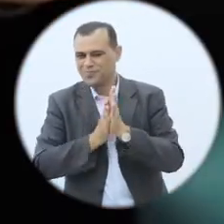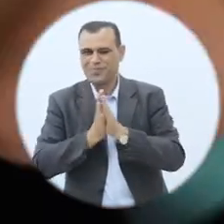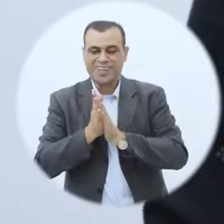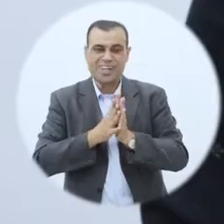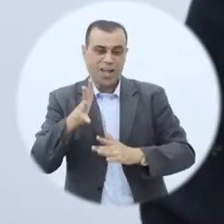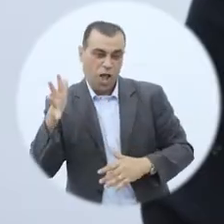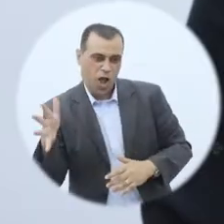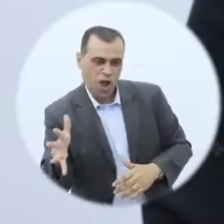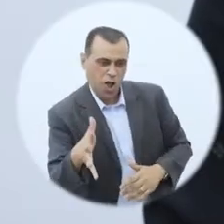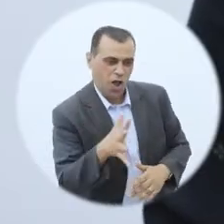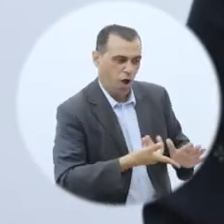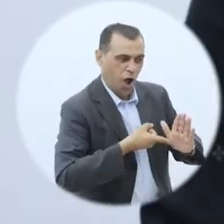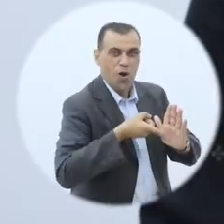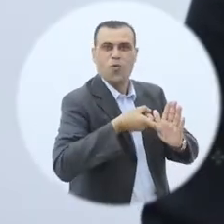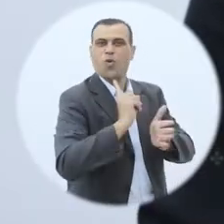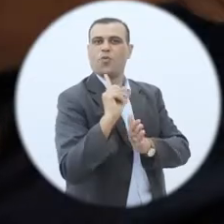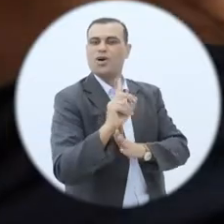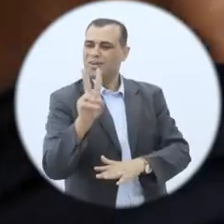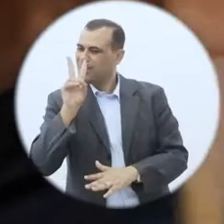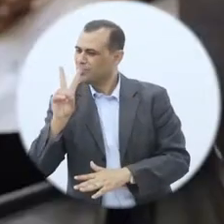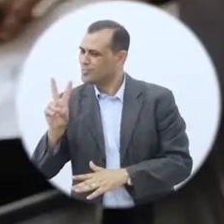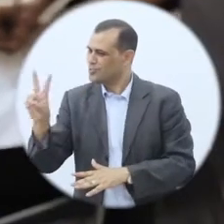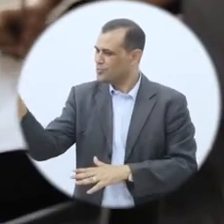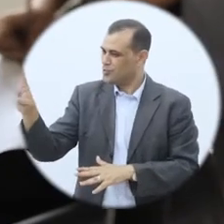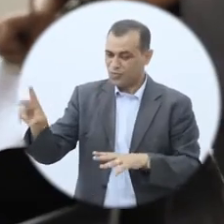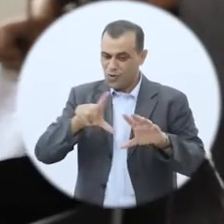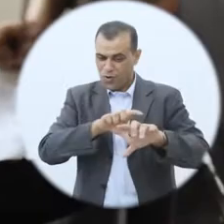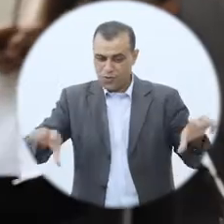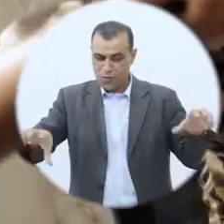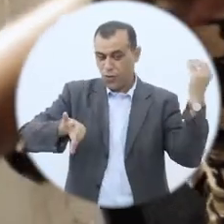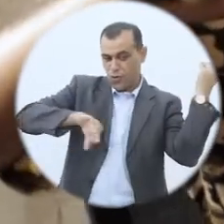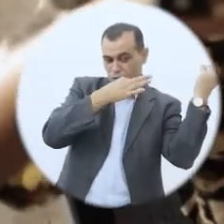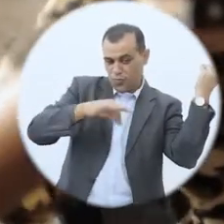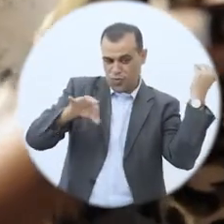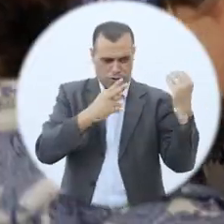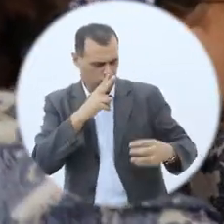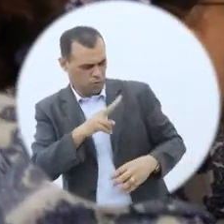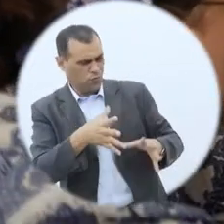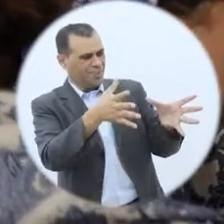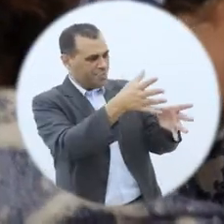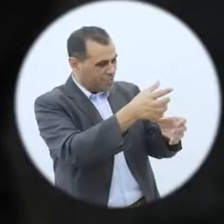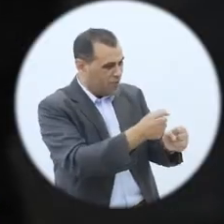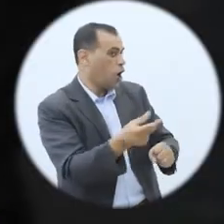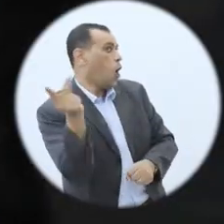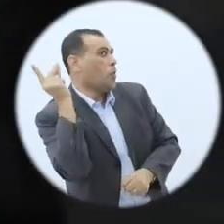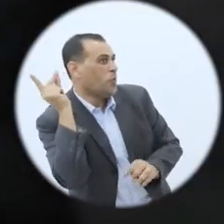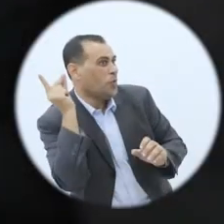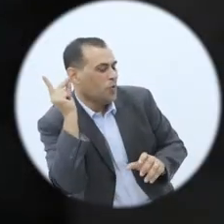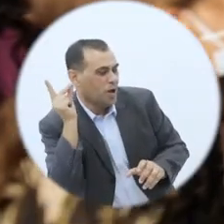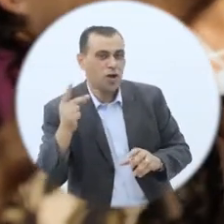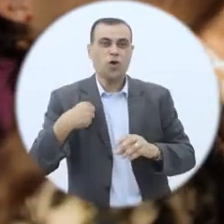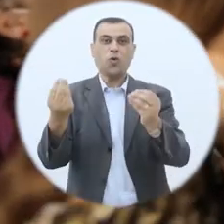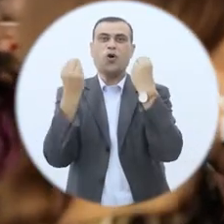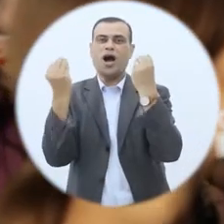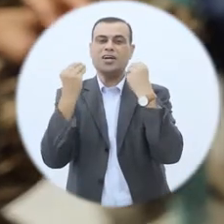الأطفال هاي كانت أول مرة تشوف آلة موسيقية على أرض الواقع، تمسكها تسمع صوتها، وتعلمنا